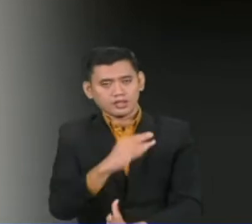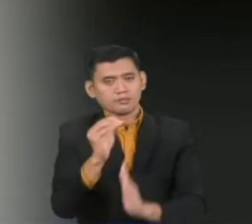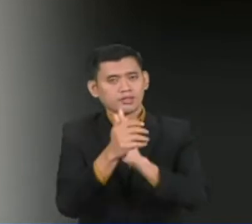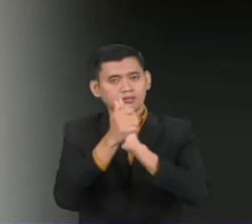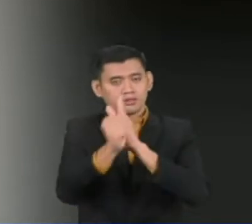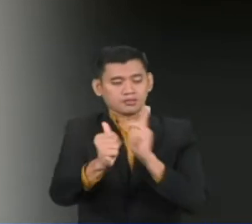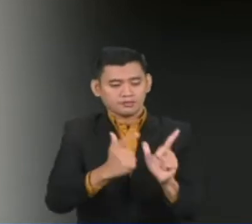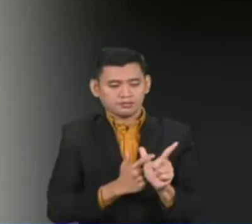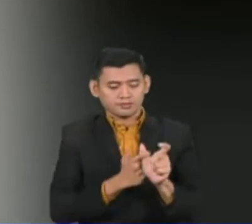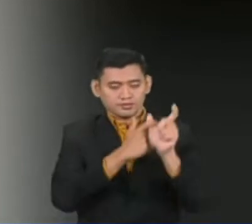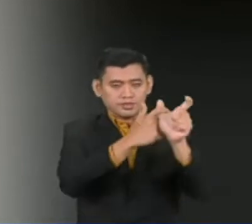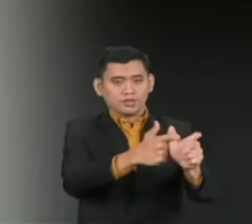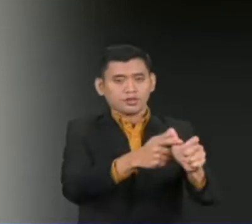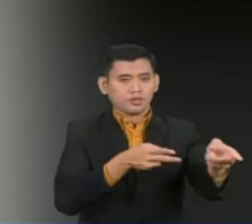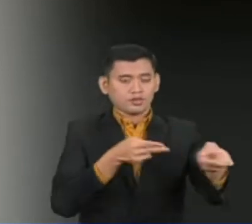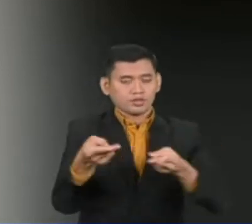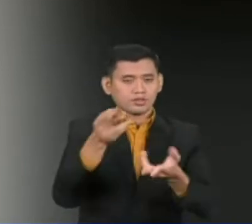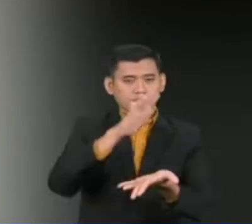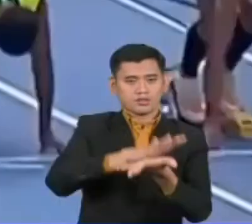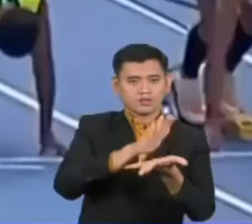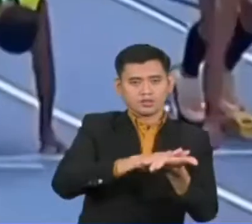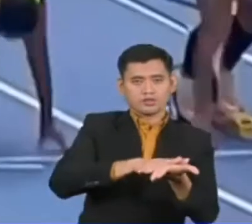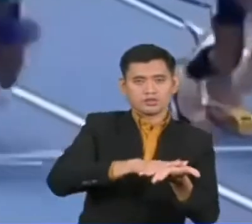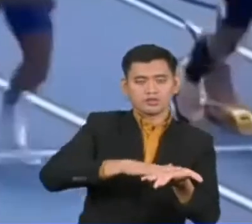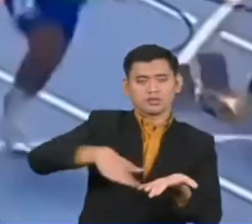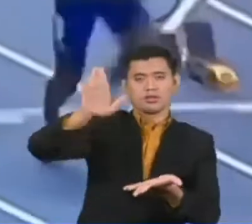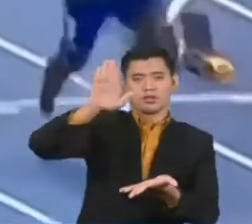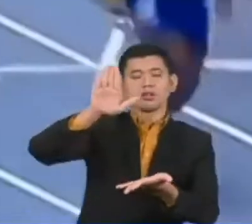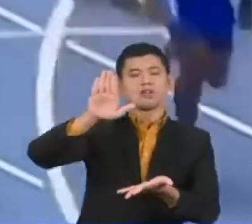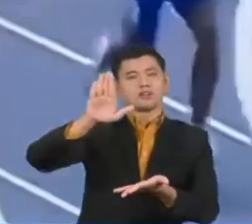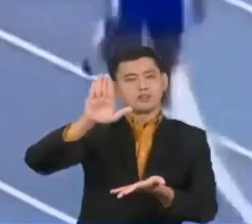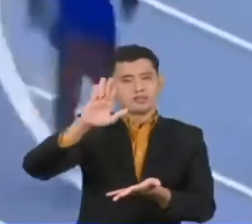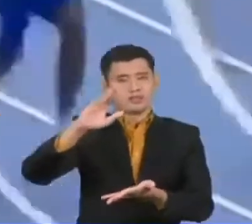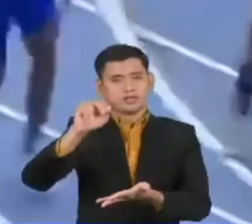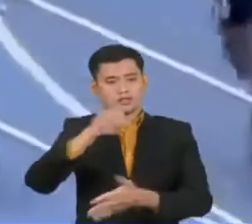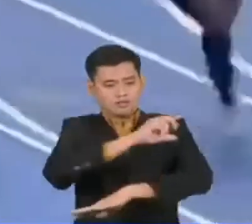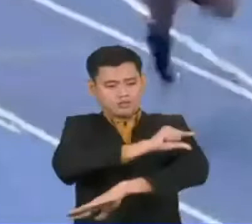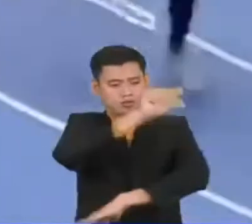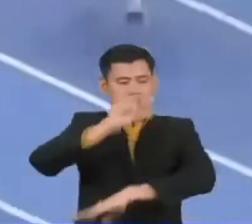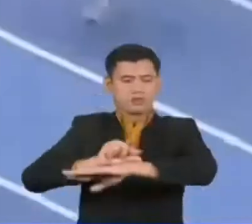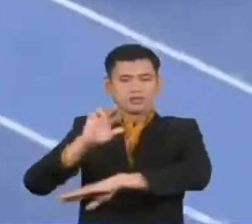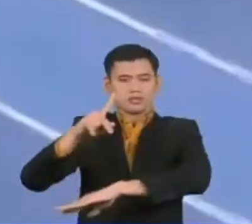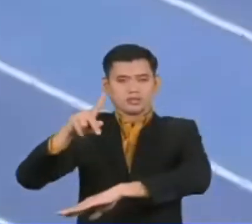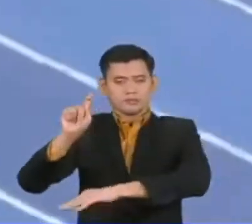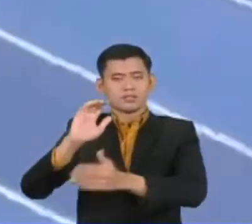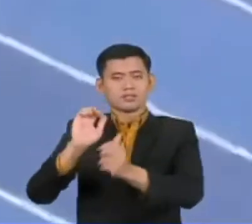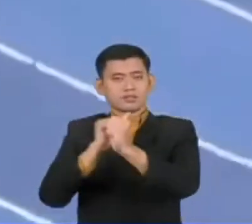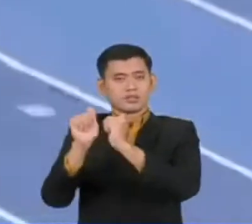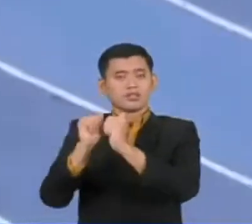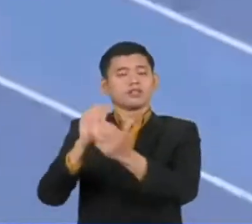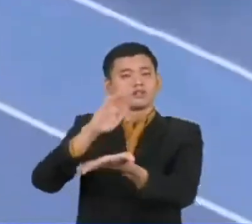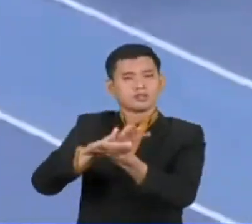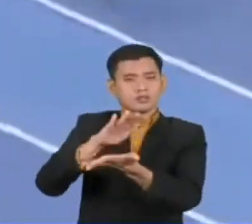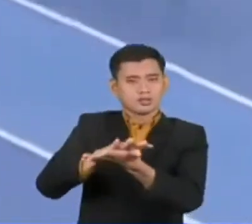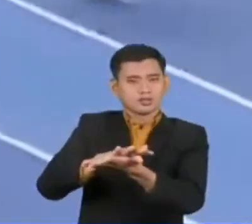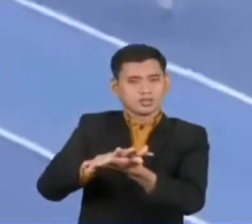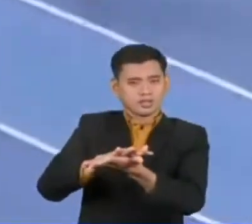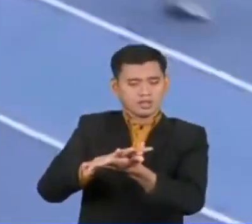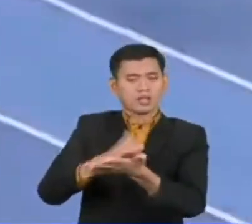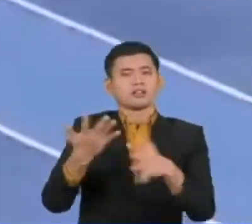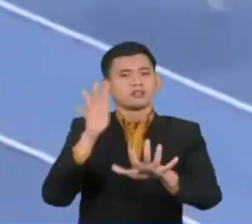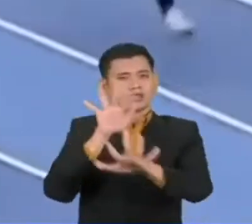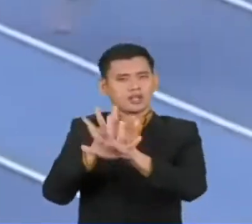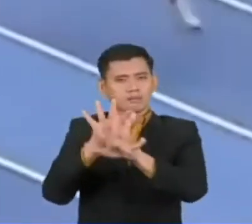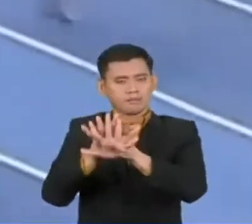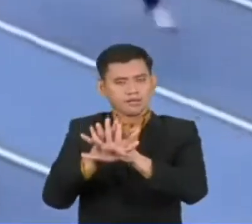Inisiatif berkenaan berikutan SMK Gunung Rapat merupakan sekolah kluster sukan yang telah melahirkan banyak atlet termasuk Muhammad Azim.